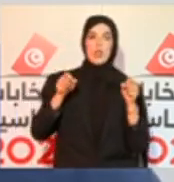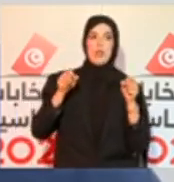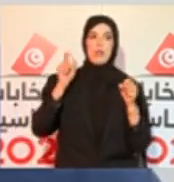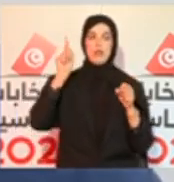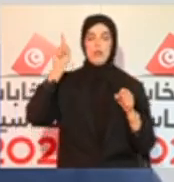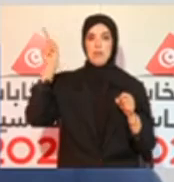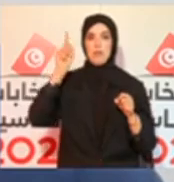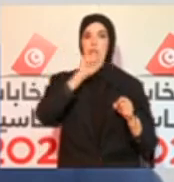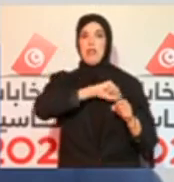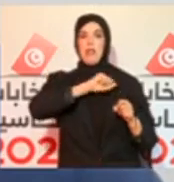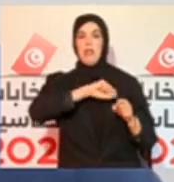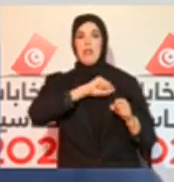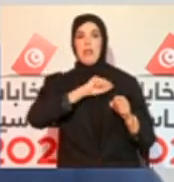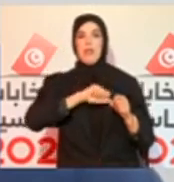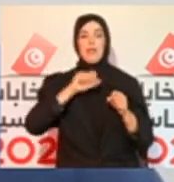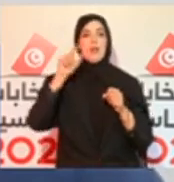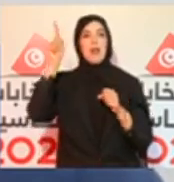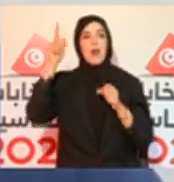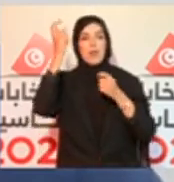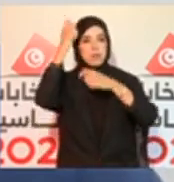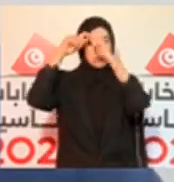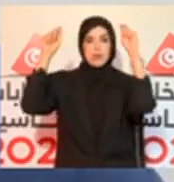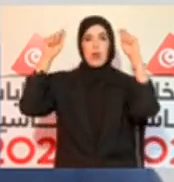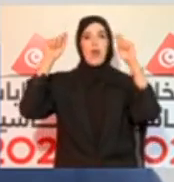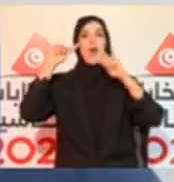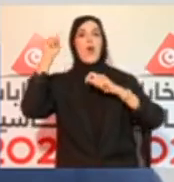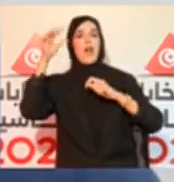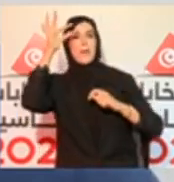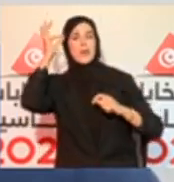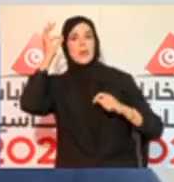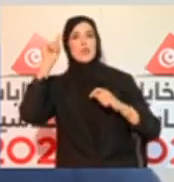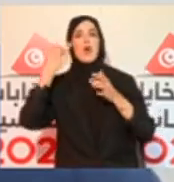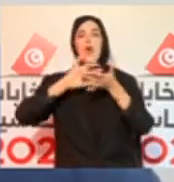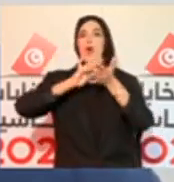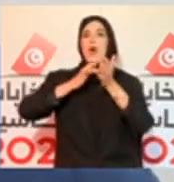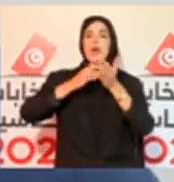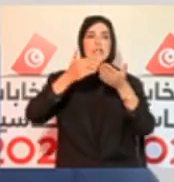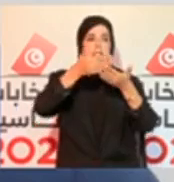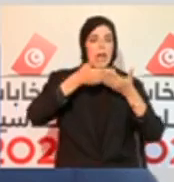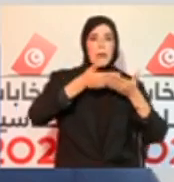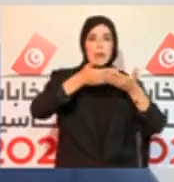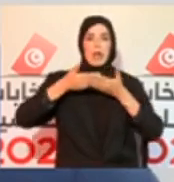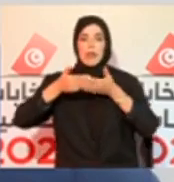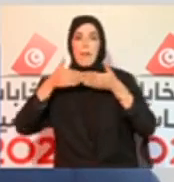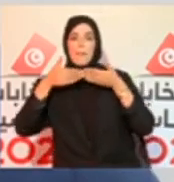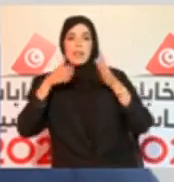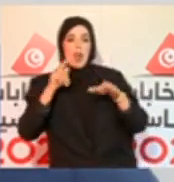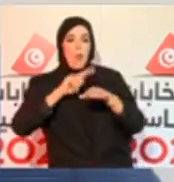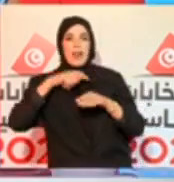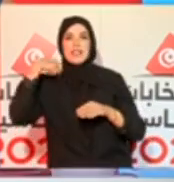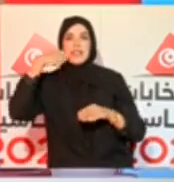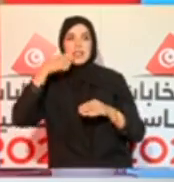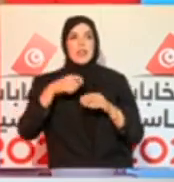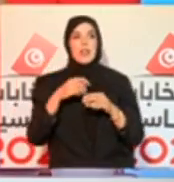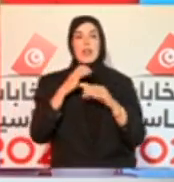في البعثات الدبلوماسيه والقنصليه والخان من تونس ومن هنا من كل بلاصه تعاونا باش حليناها في وقت كاسر قلت لو كان